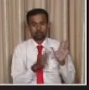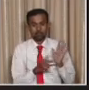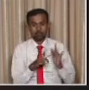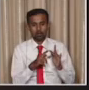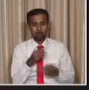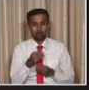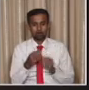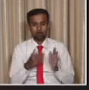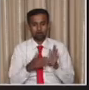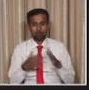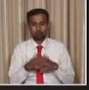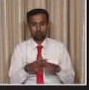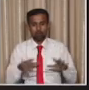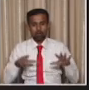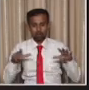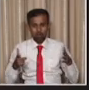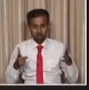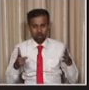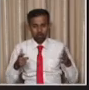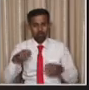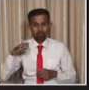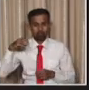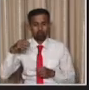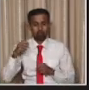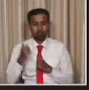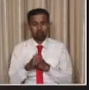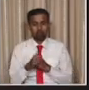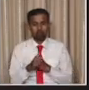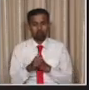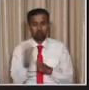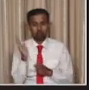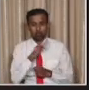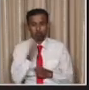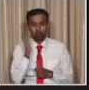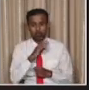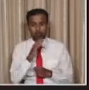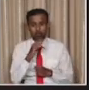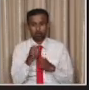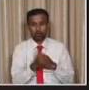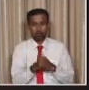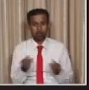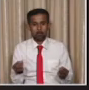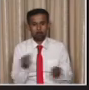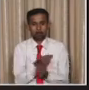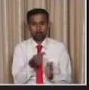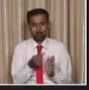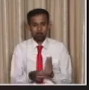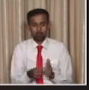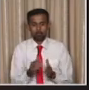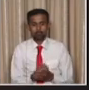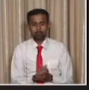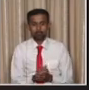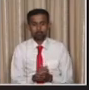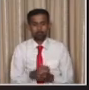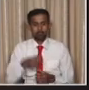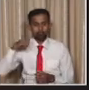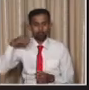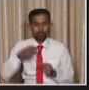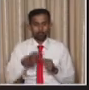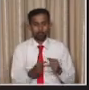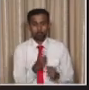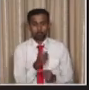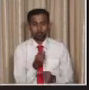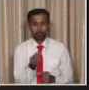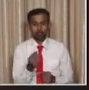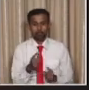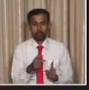දැන් මෙගාවෝට් 800ක විදුලි ජනන පද්ධතියක් හුලම් බලයෙන් ඉදිකරන්න දැන් ගිවිසුම් අත්සන් කරනවා. එතකොට විදුලි ඒකකයක් දෙන්න